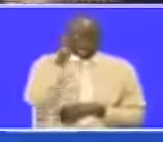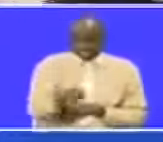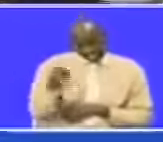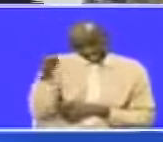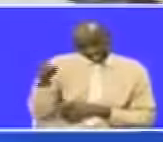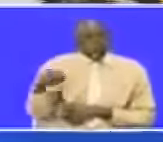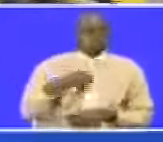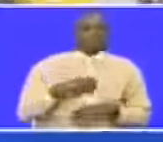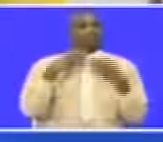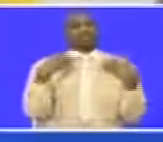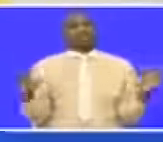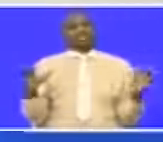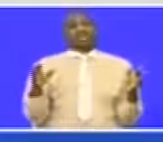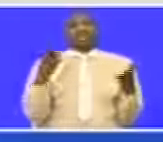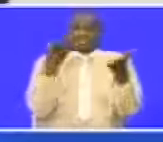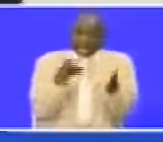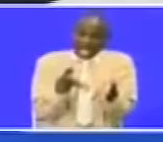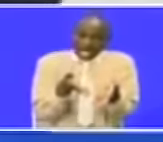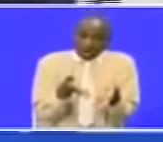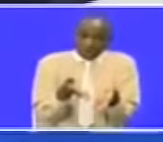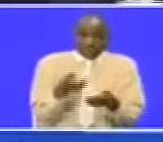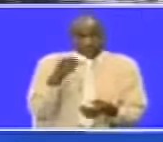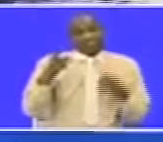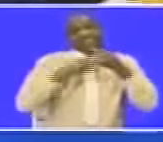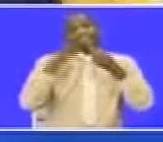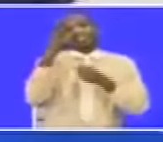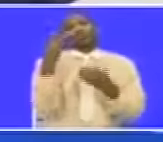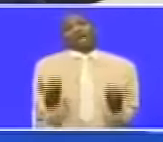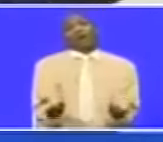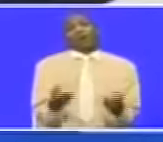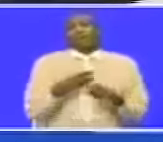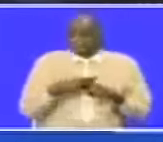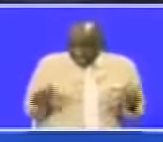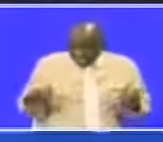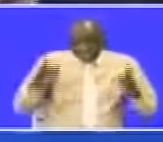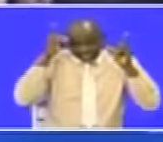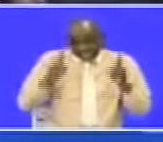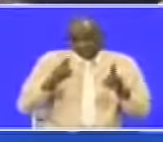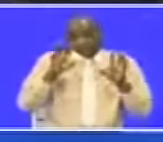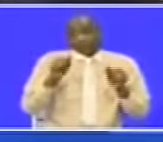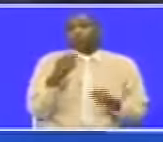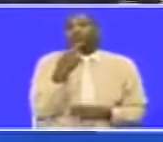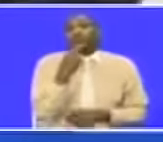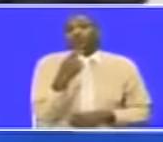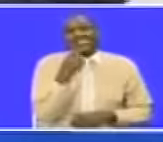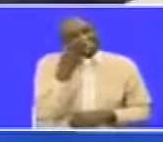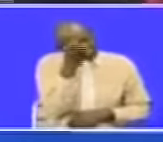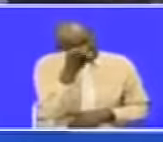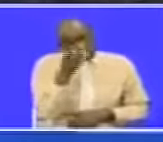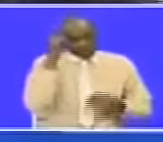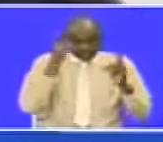amekwisha kustaafu akiwa sasa katika mwaka wake wa 72, lakini ni uamuzi wa Jumanne katika kikao